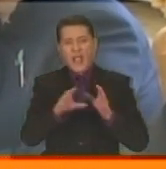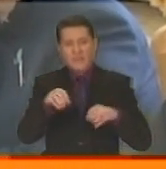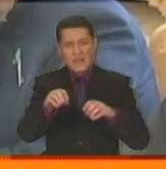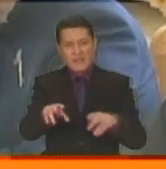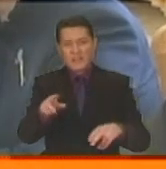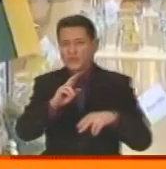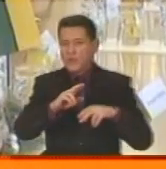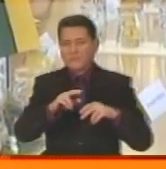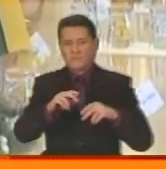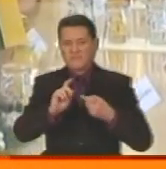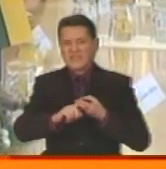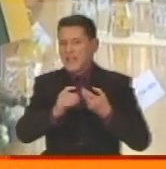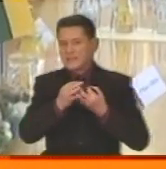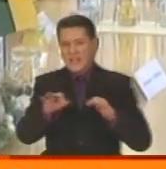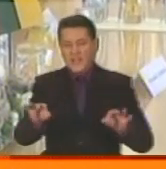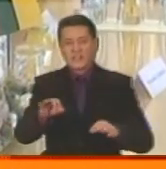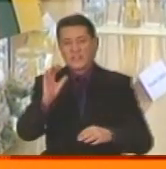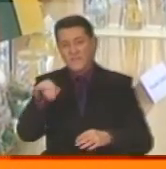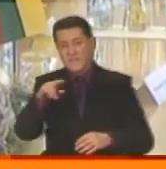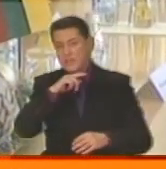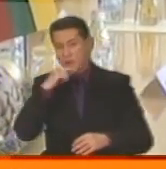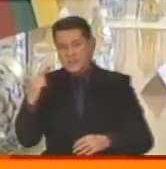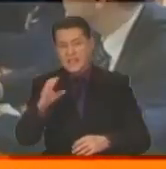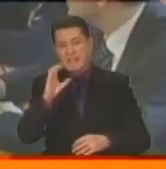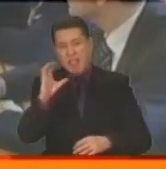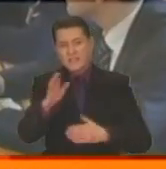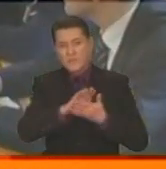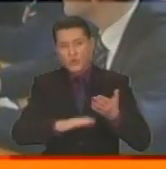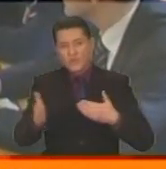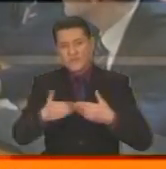незалежності від Росії. Порошенко також певен, що ЄС продовжить санкції проти Москви.